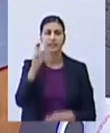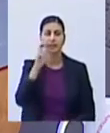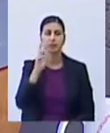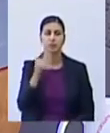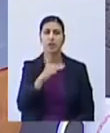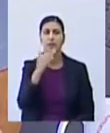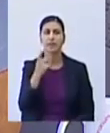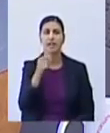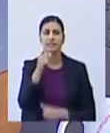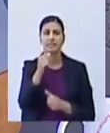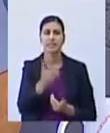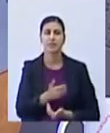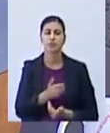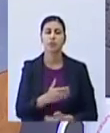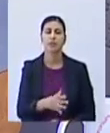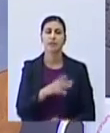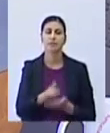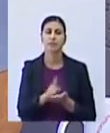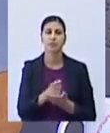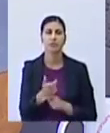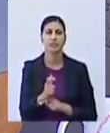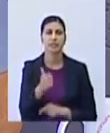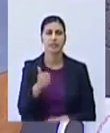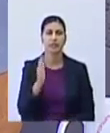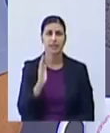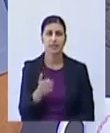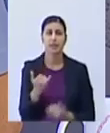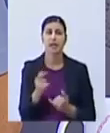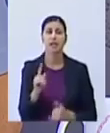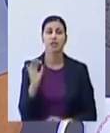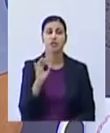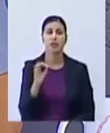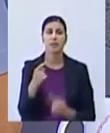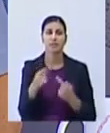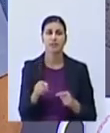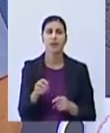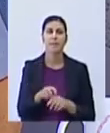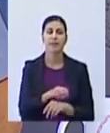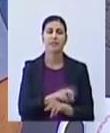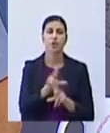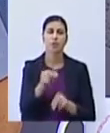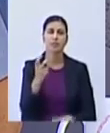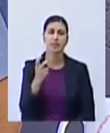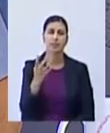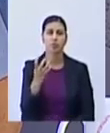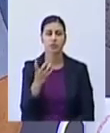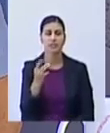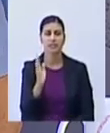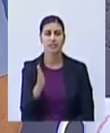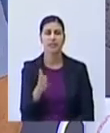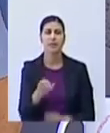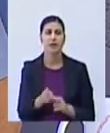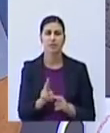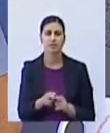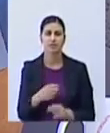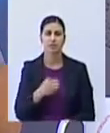beuri astelianin matshore beli kondes da pensionali kondes se zalian kargi ikneba. Khlara chekhe bas khoa partis dana pire bes tu sama silari gakhte ba utkhas silari gakhte bes